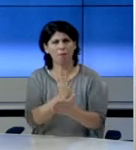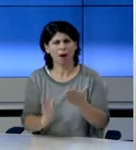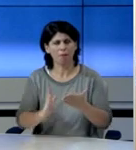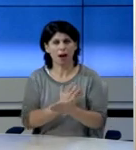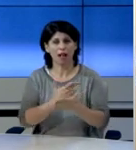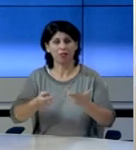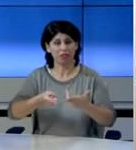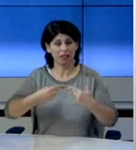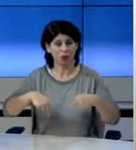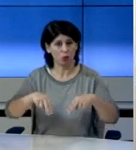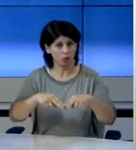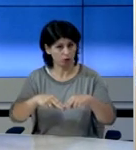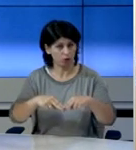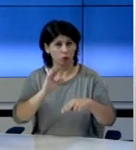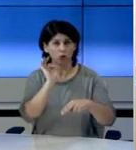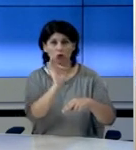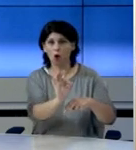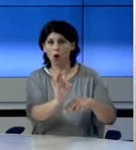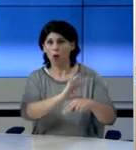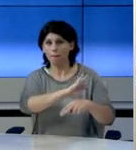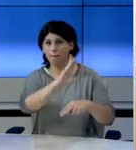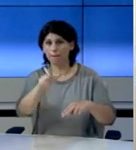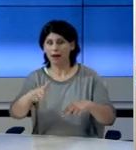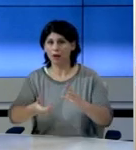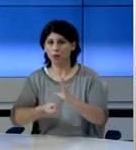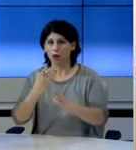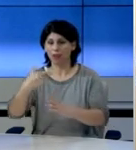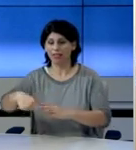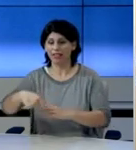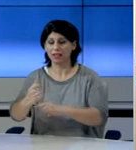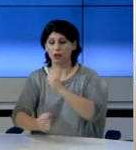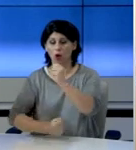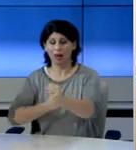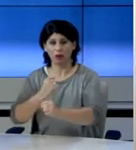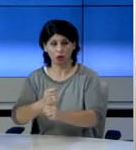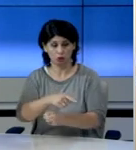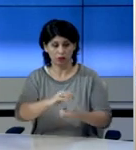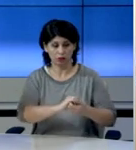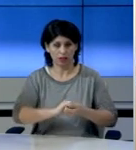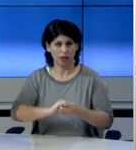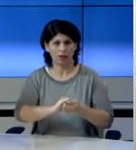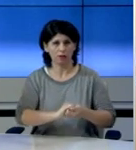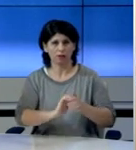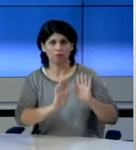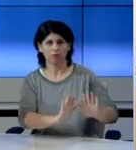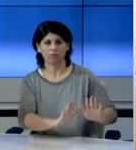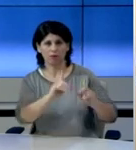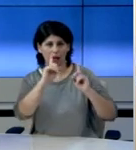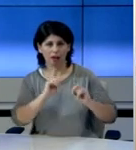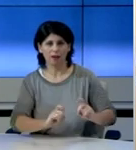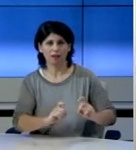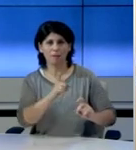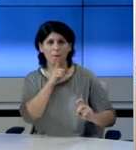Συμβουλίου, με στόχο μέχρι το νέο δικαστικό έτος η Ένωση να μείνει σε αναγκαστική